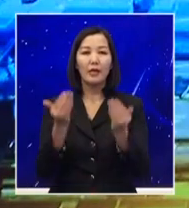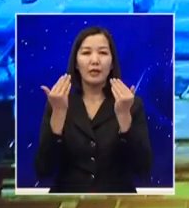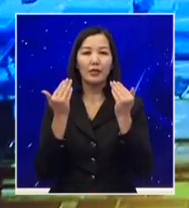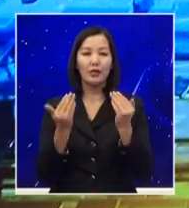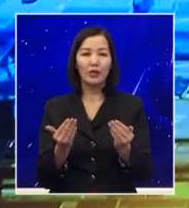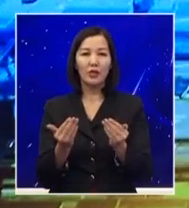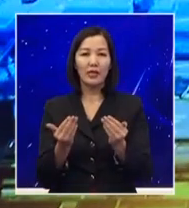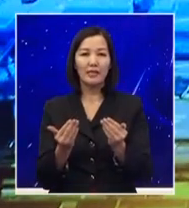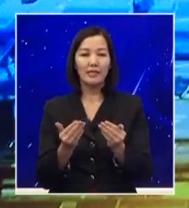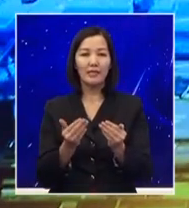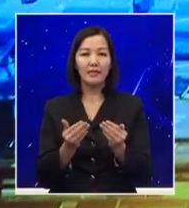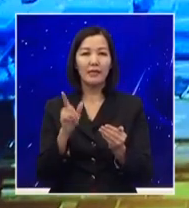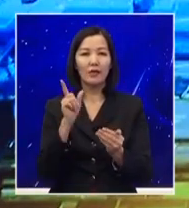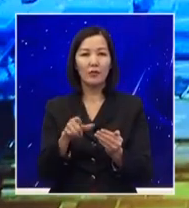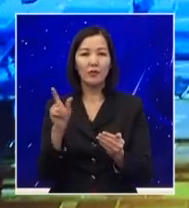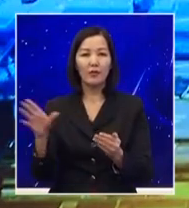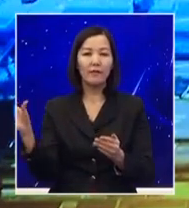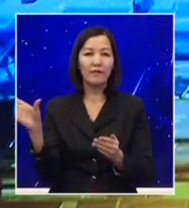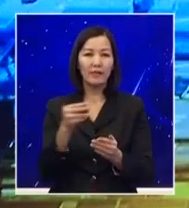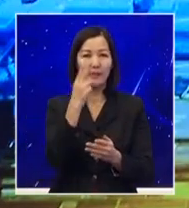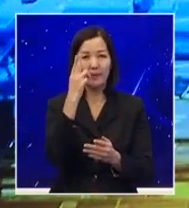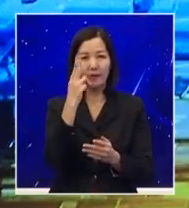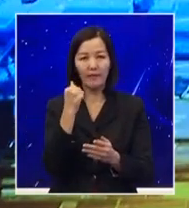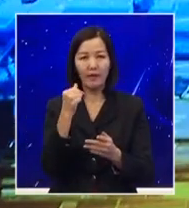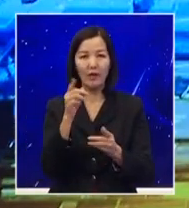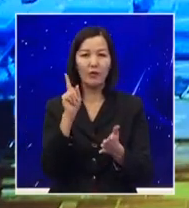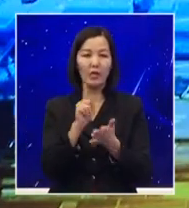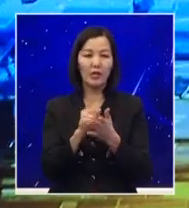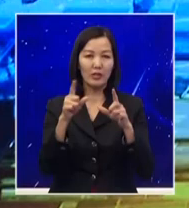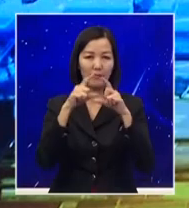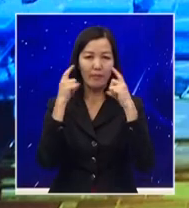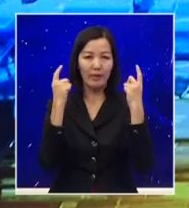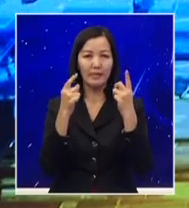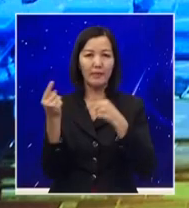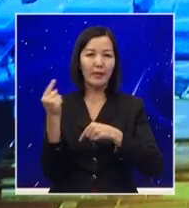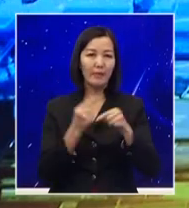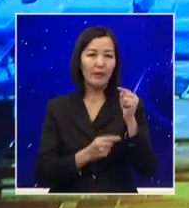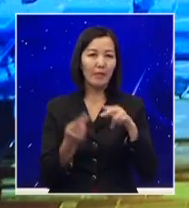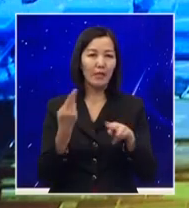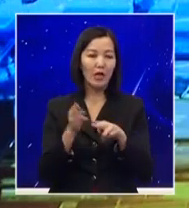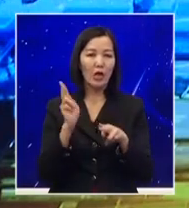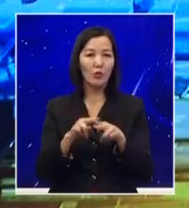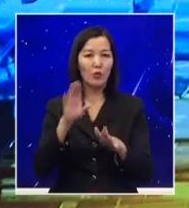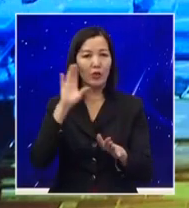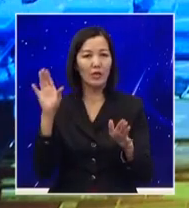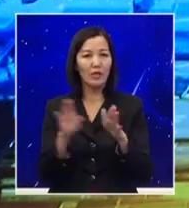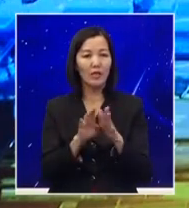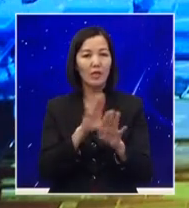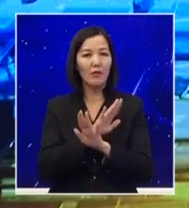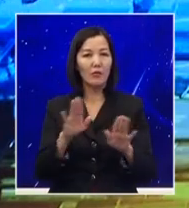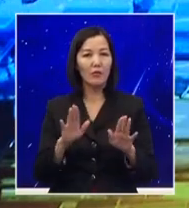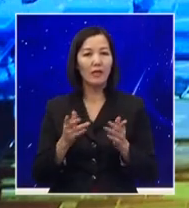граждан растет. Сейчас редко встретишь человека без маски на лице и предпринимателей, которые не соблюдают карантинные